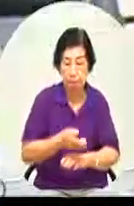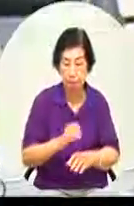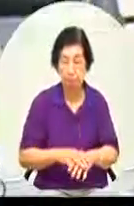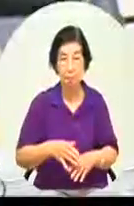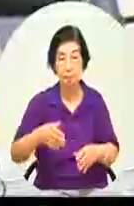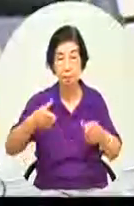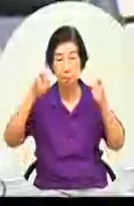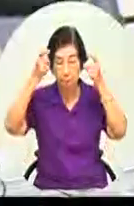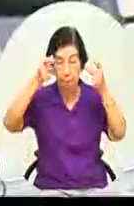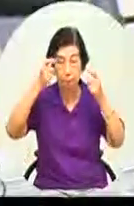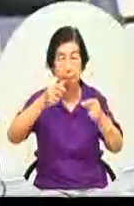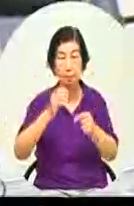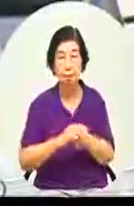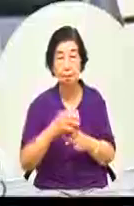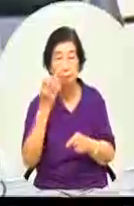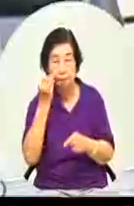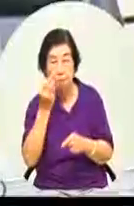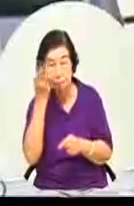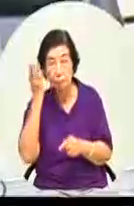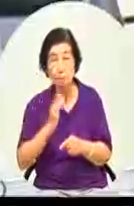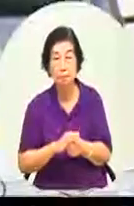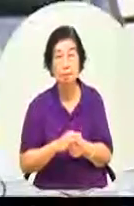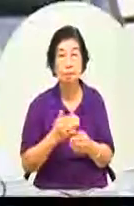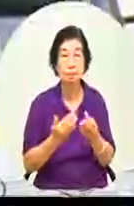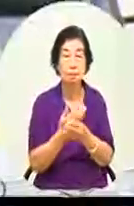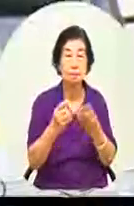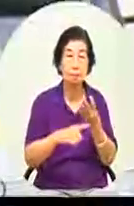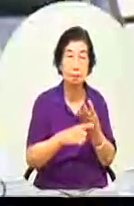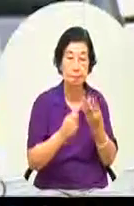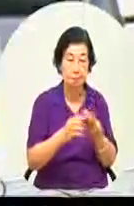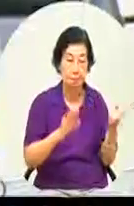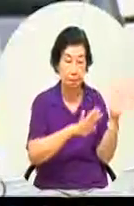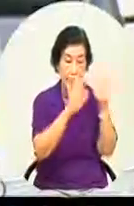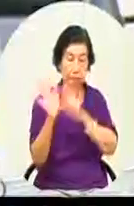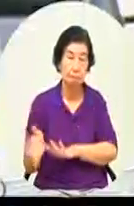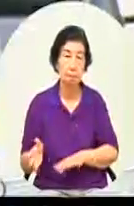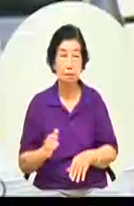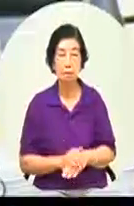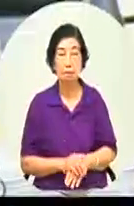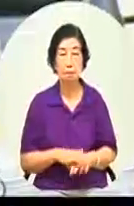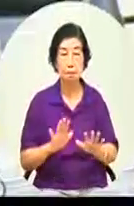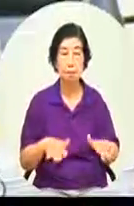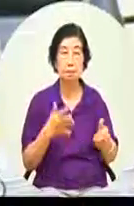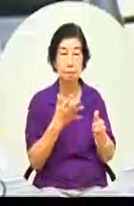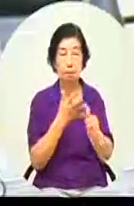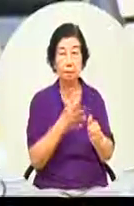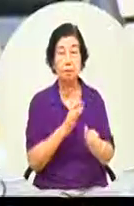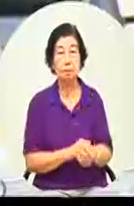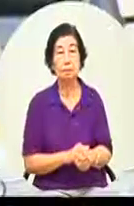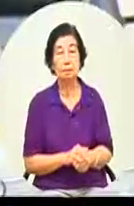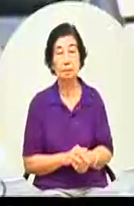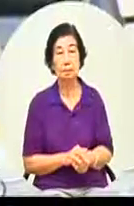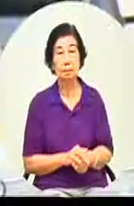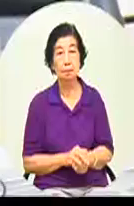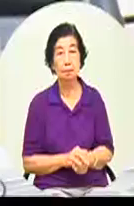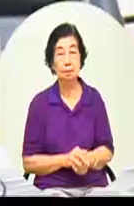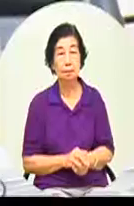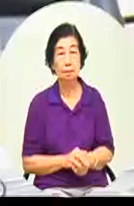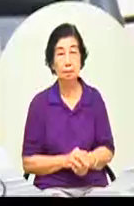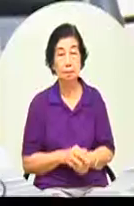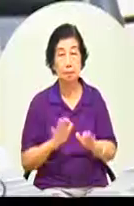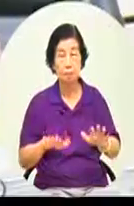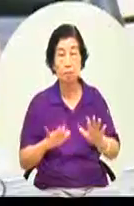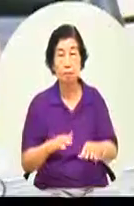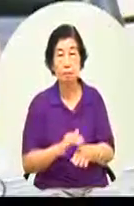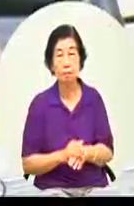状况，观光产业的惨况啊。所以我想要问我们的观光局长，针对我们目前除